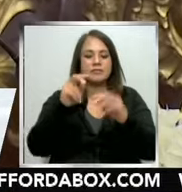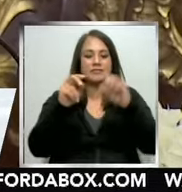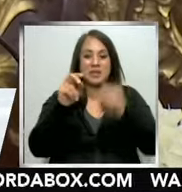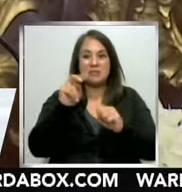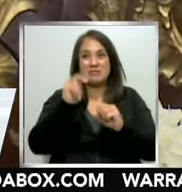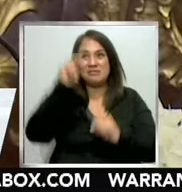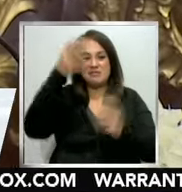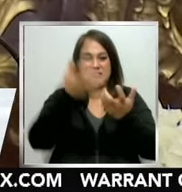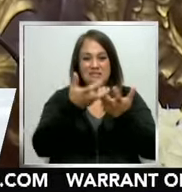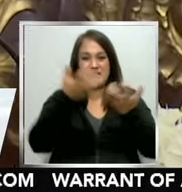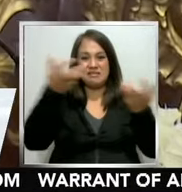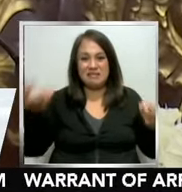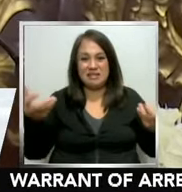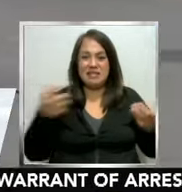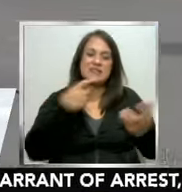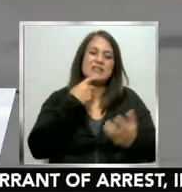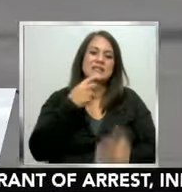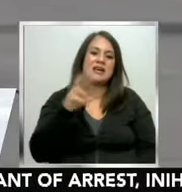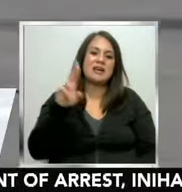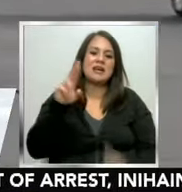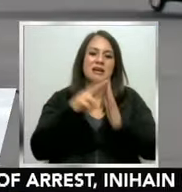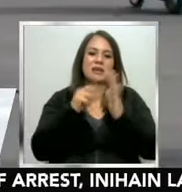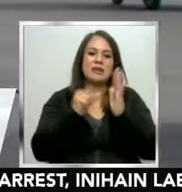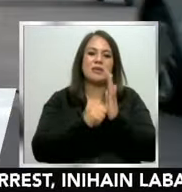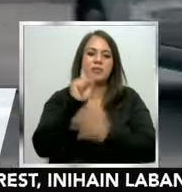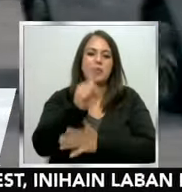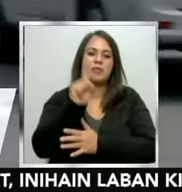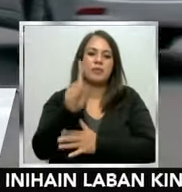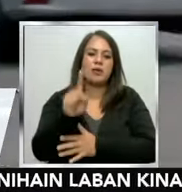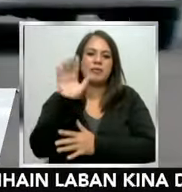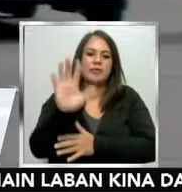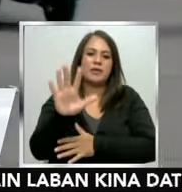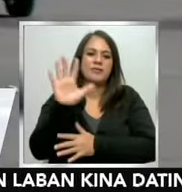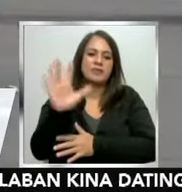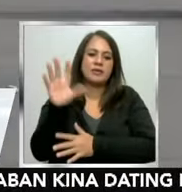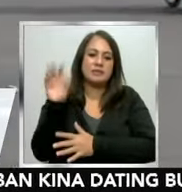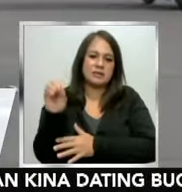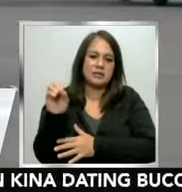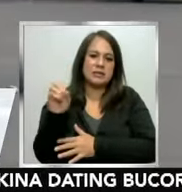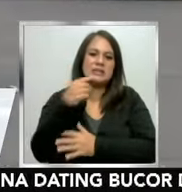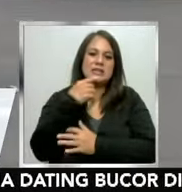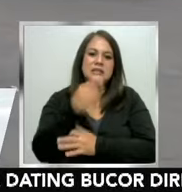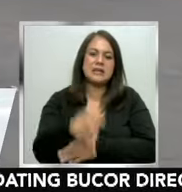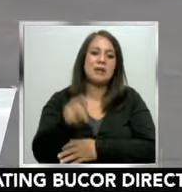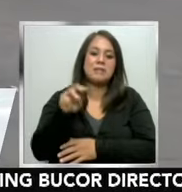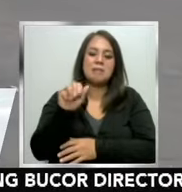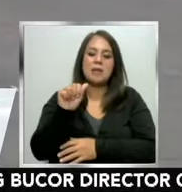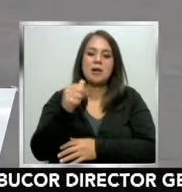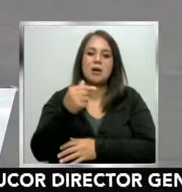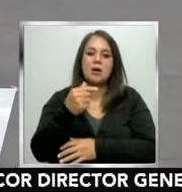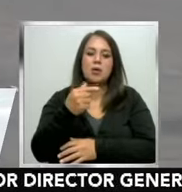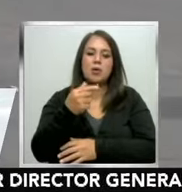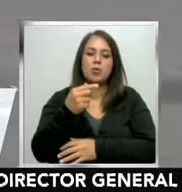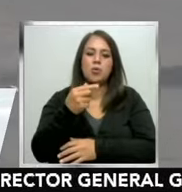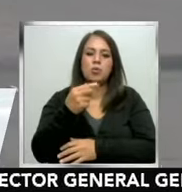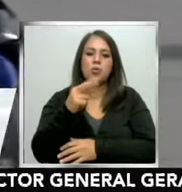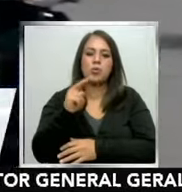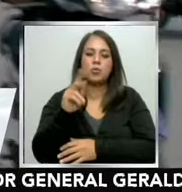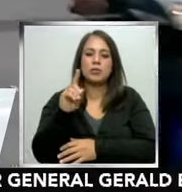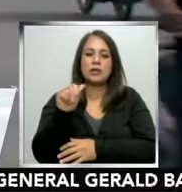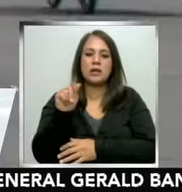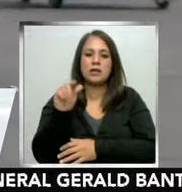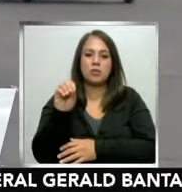sa bisa ng Republic Act 11550. Apilan ni Mangudadato sa Pangulo. Pag-isipan ulit ang